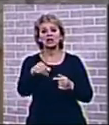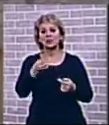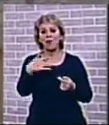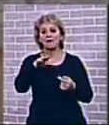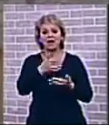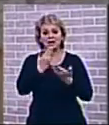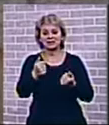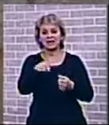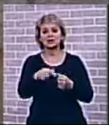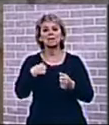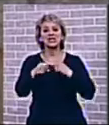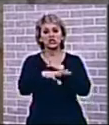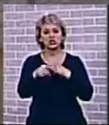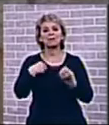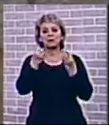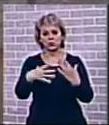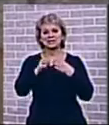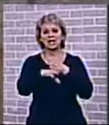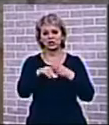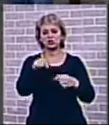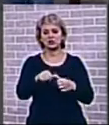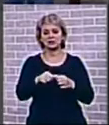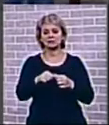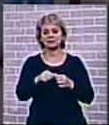товар. Мы нищие, мы просто нищие.